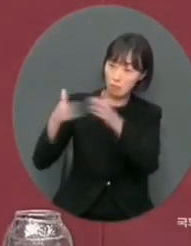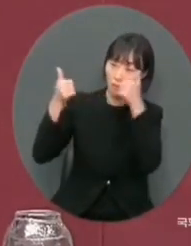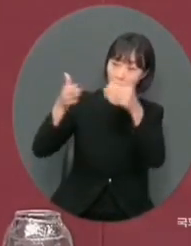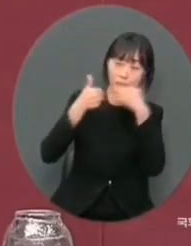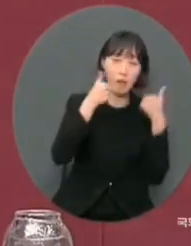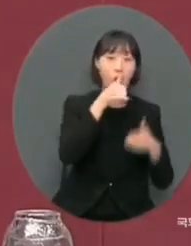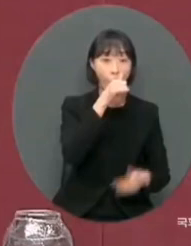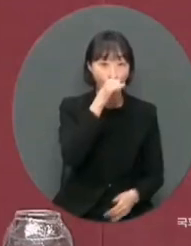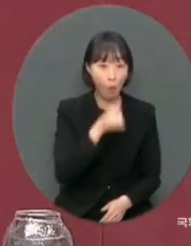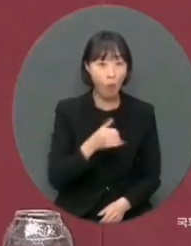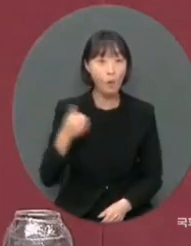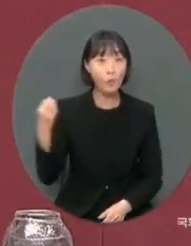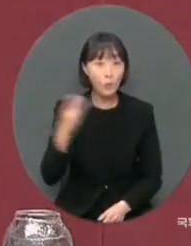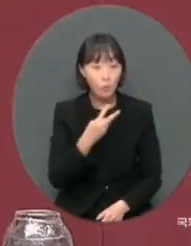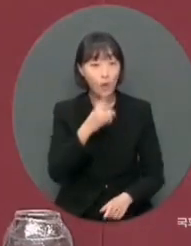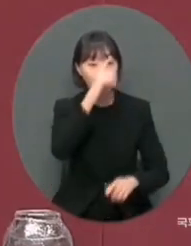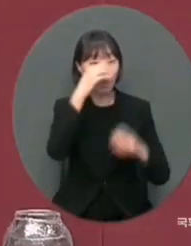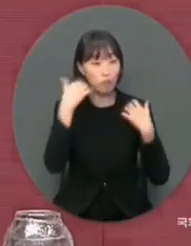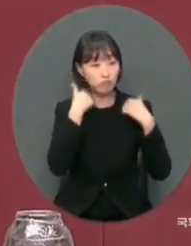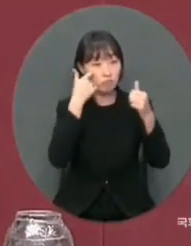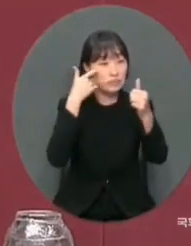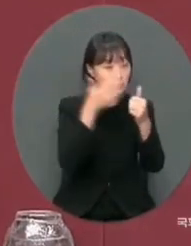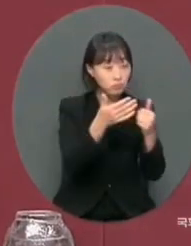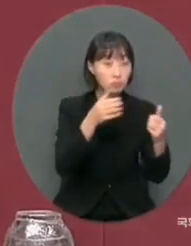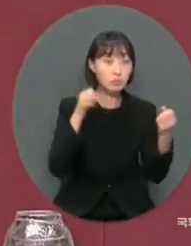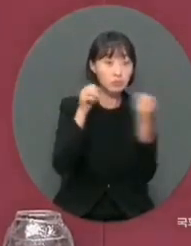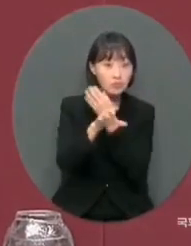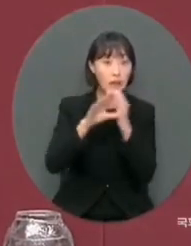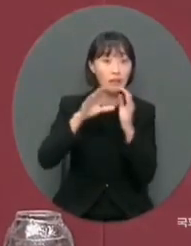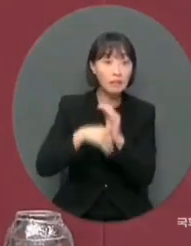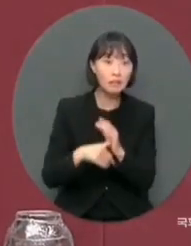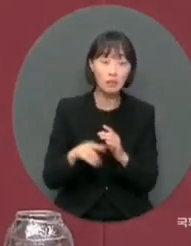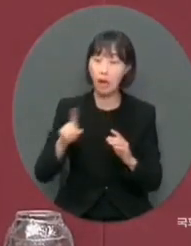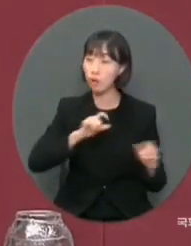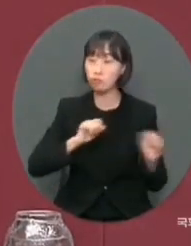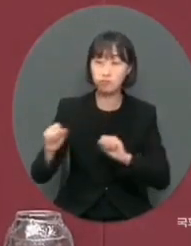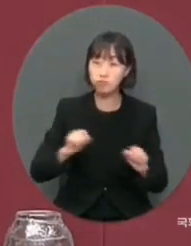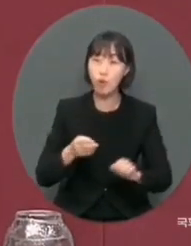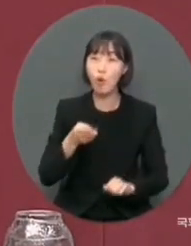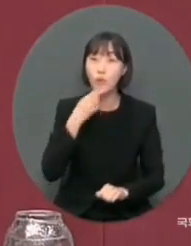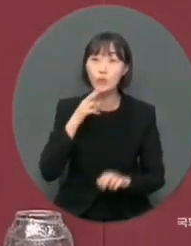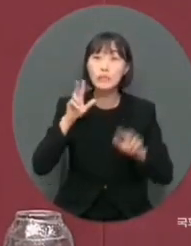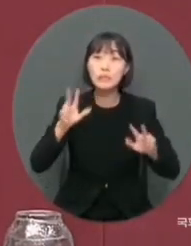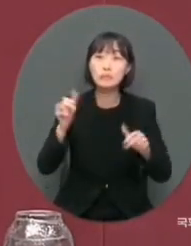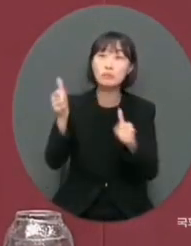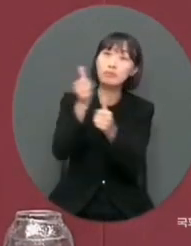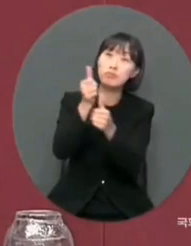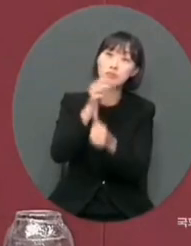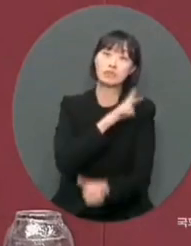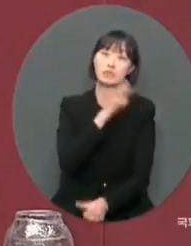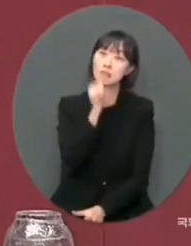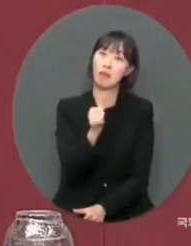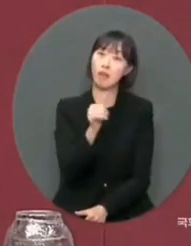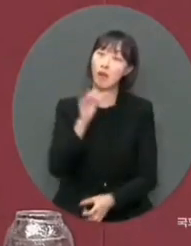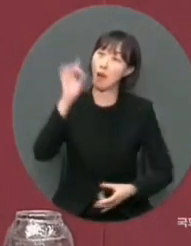이 대정부 질의에 대해서 아무런 조치로 취하지 않고 있는 현재 부의장님께도 유감을